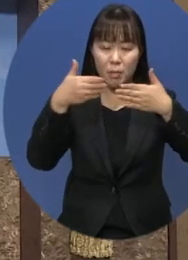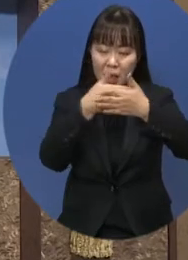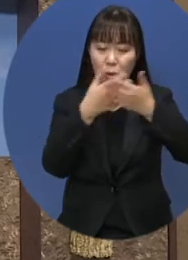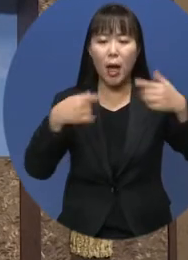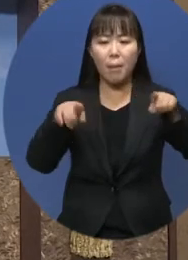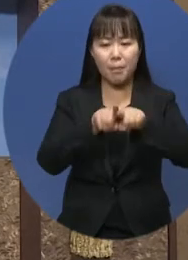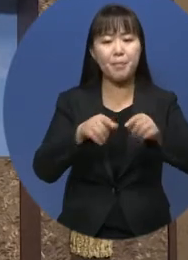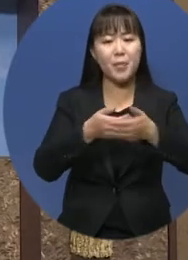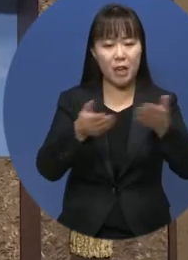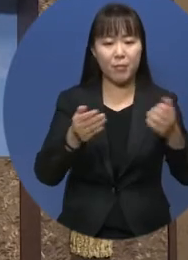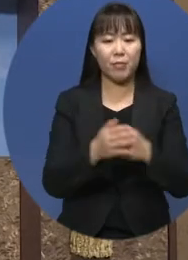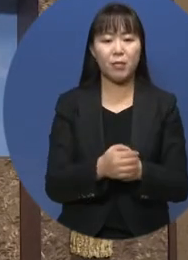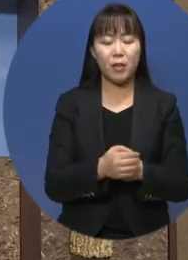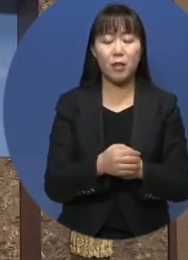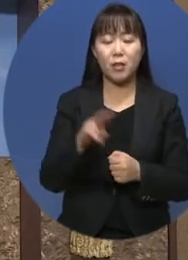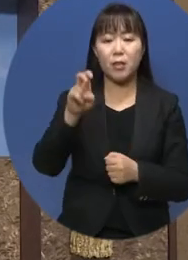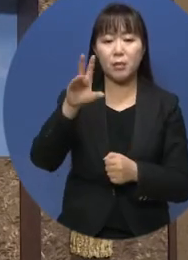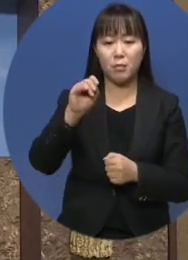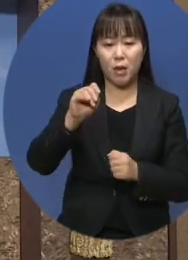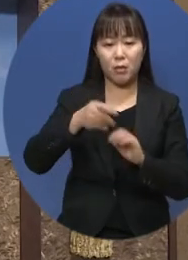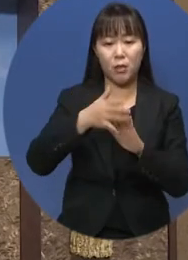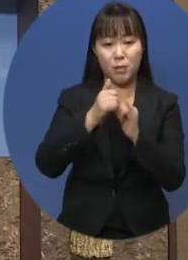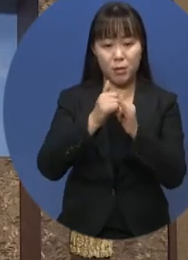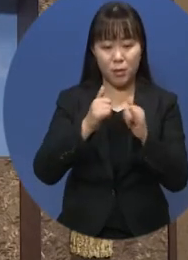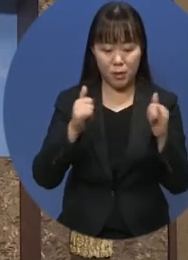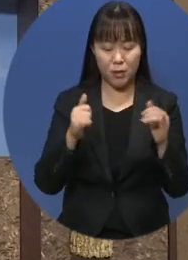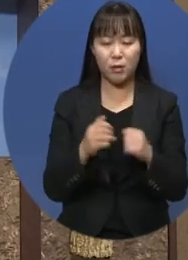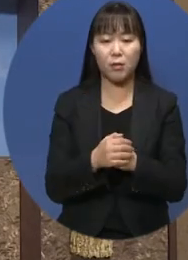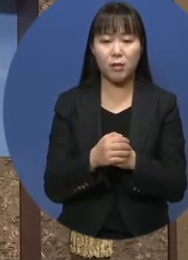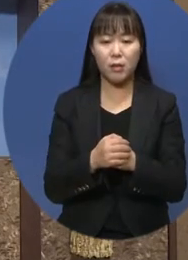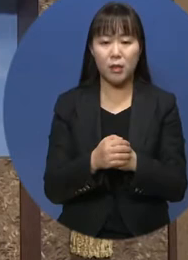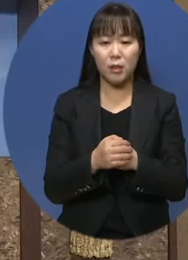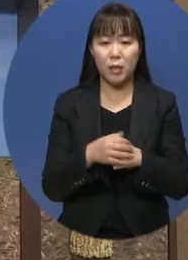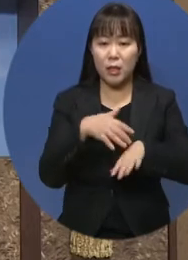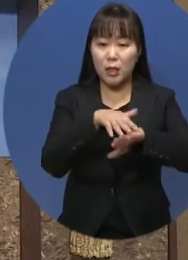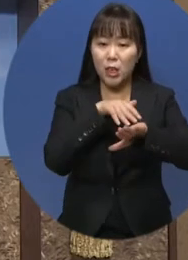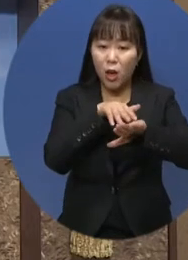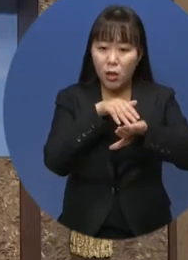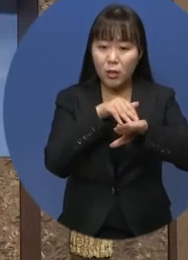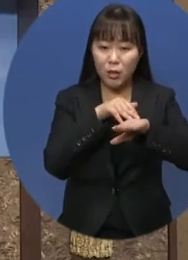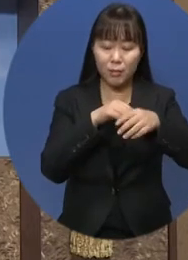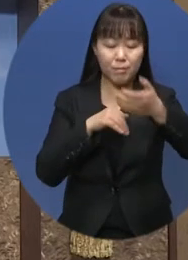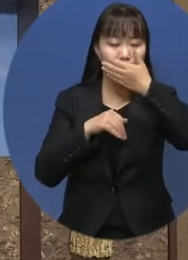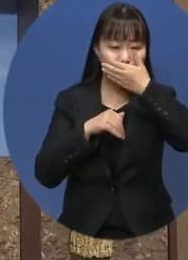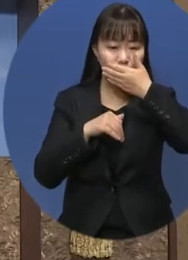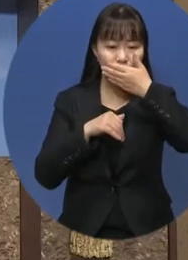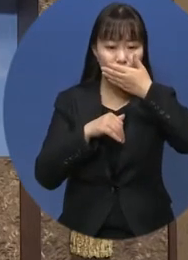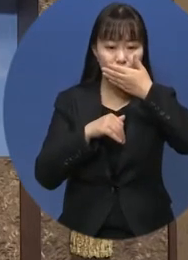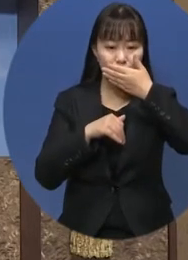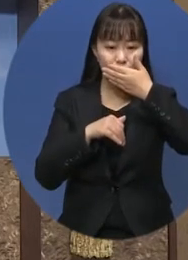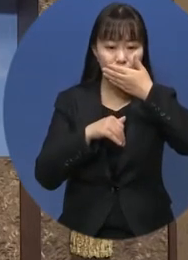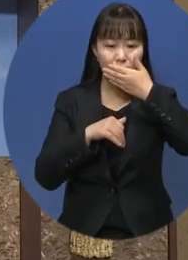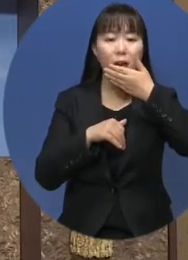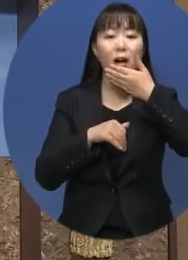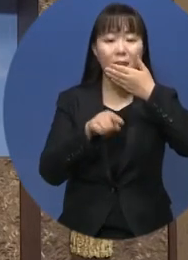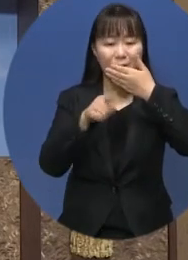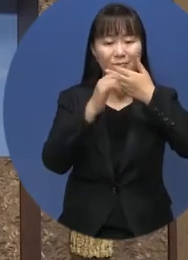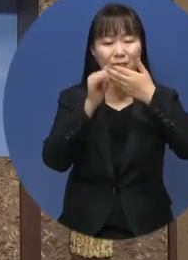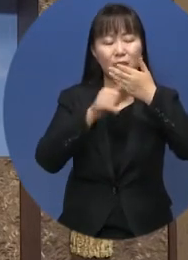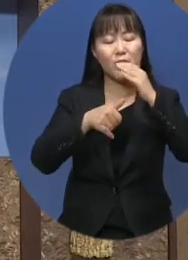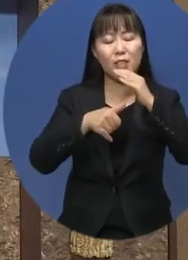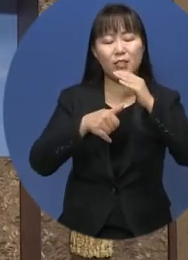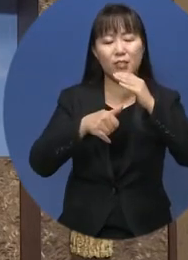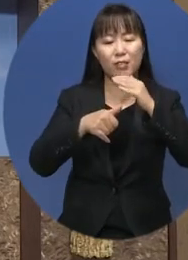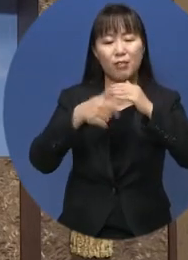그래서 구리시 이 집만 구이 시민들이 에 2 면 마스크 첨 마스크를 쓰고 다니면 예 어 2분은